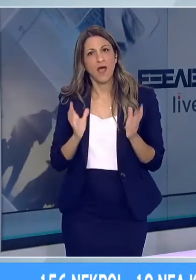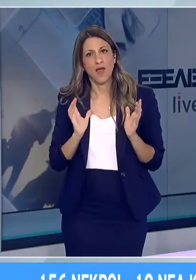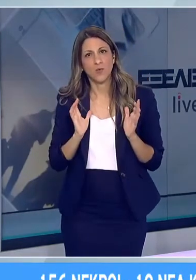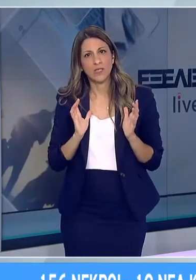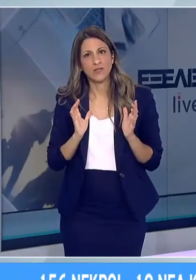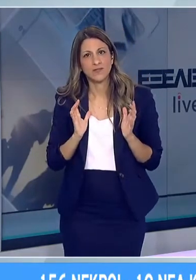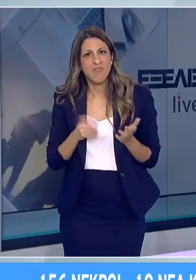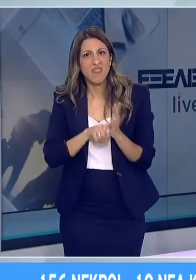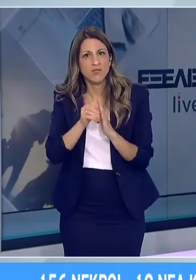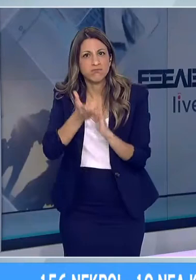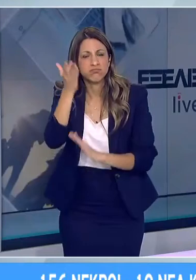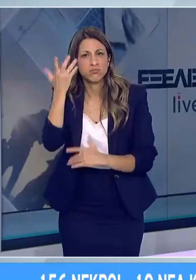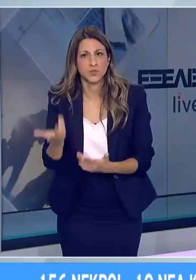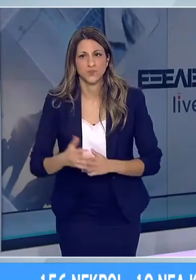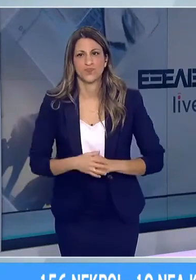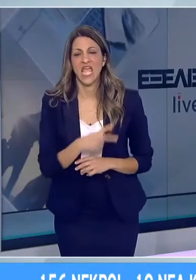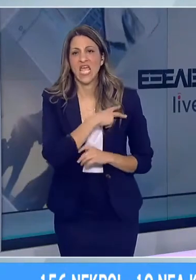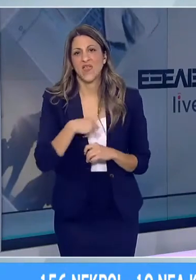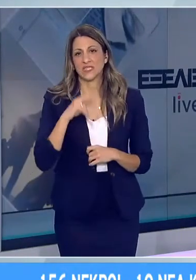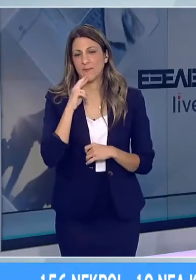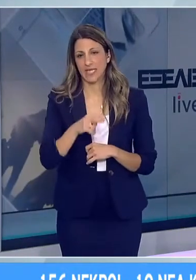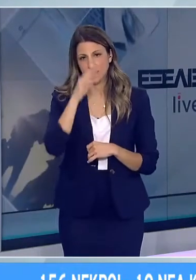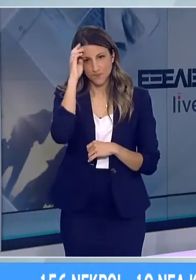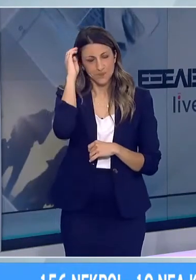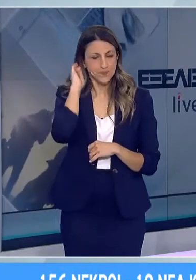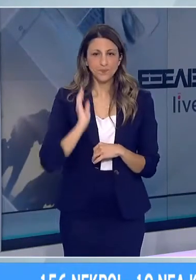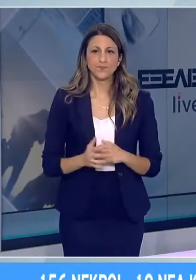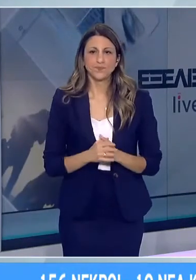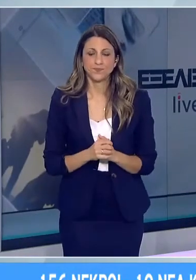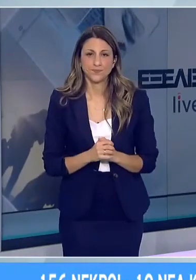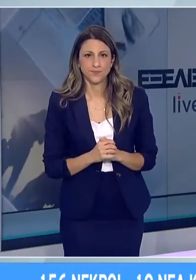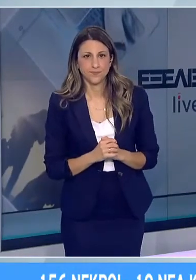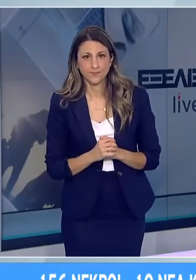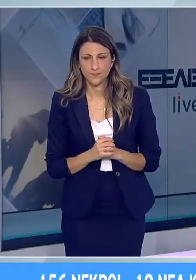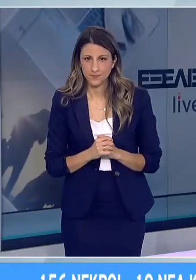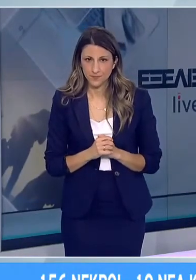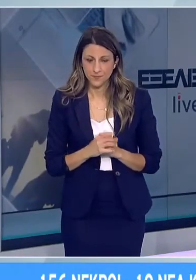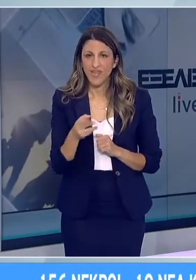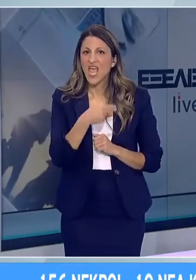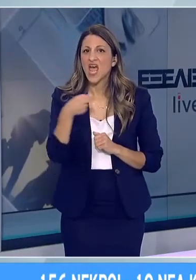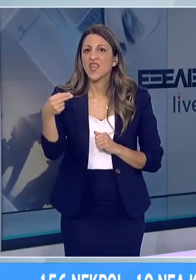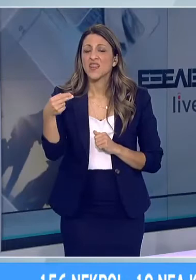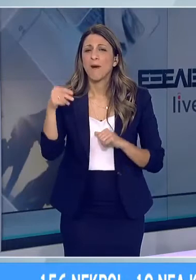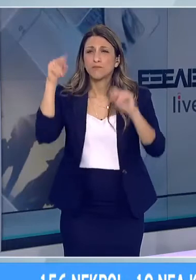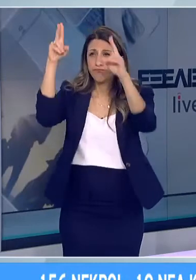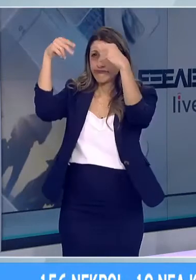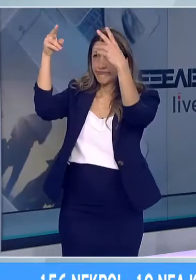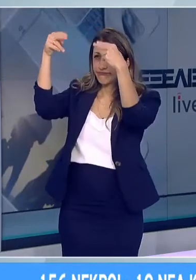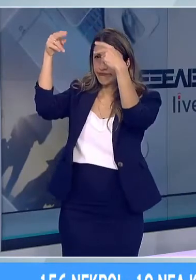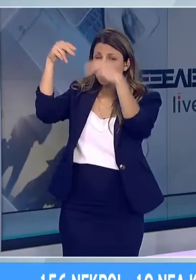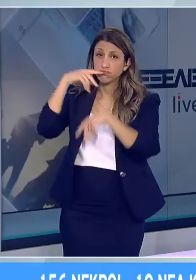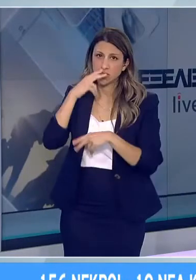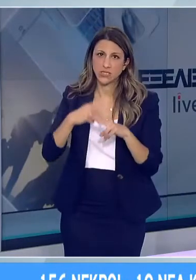Να πω δύο λόγια και μετά, αν θέλει ο Υπουργός να τοποθετηθεί, να πει κάτι παραπάνω. Είναι σημαντικό το θέμα των κλιματιστικών, ιδιαίτερα σε μια χώρα η